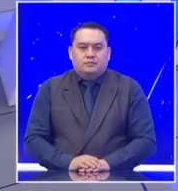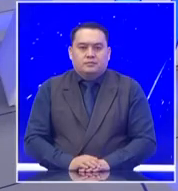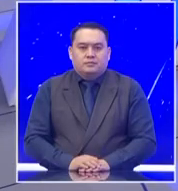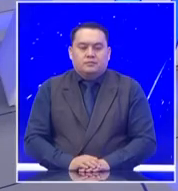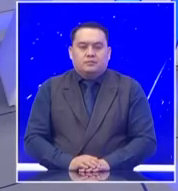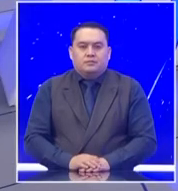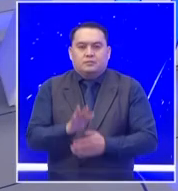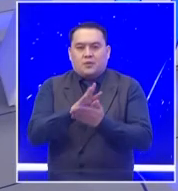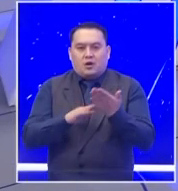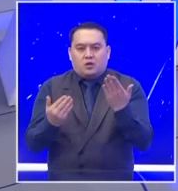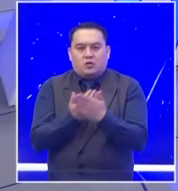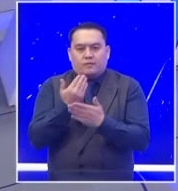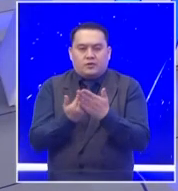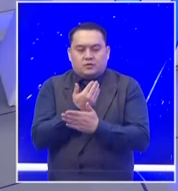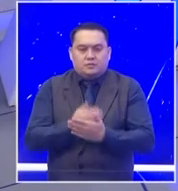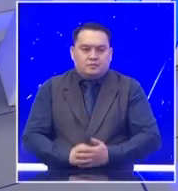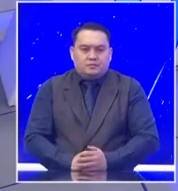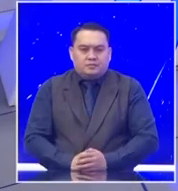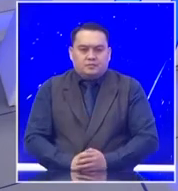Мы продолжаем выпуск. Смотрите далее.